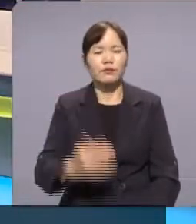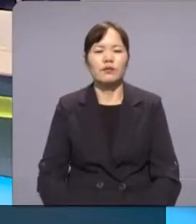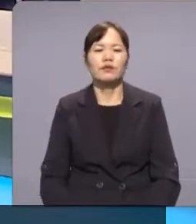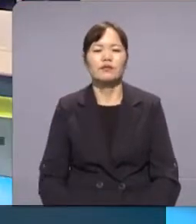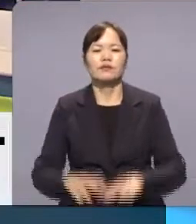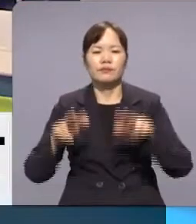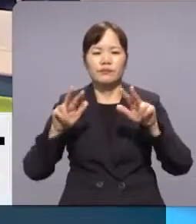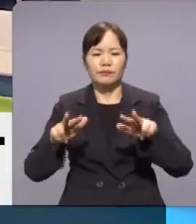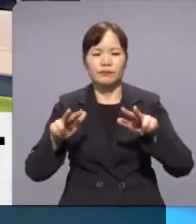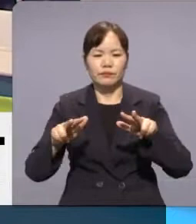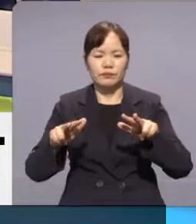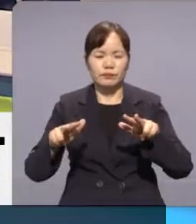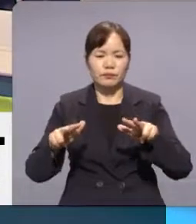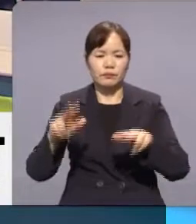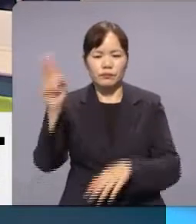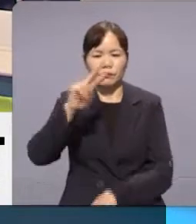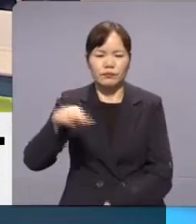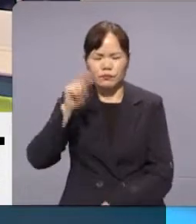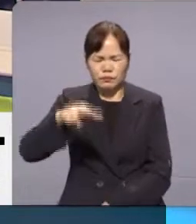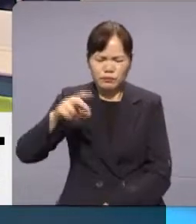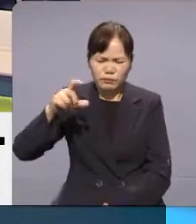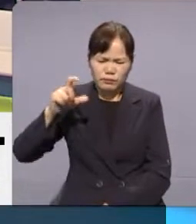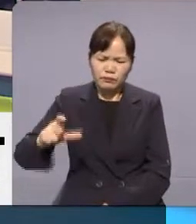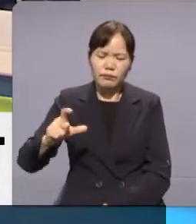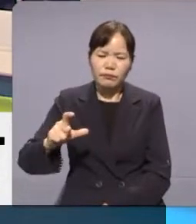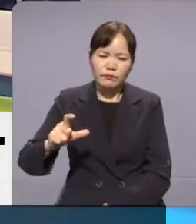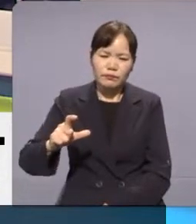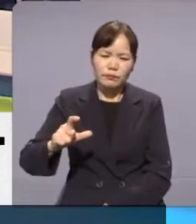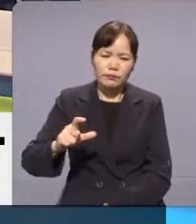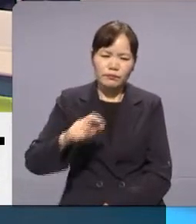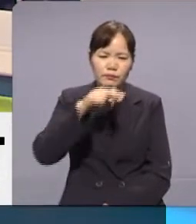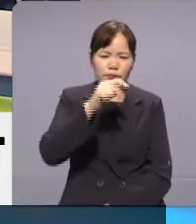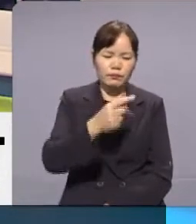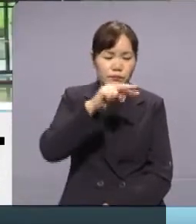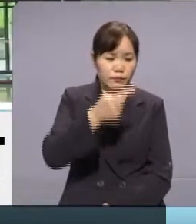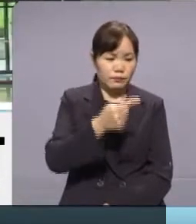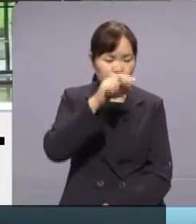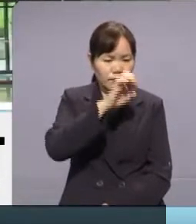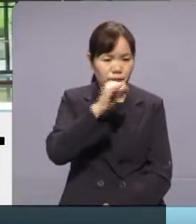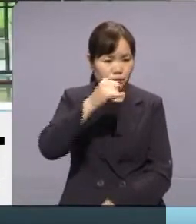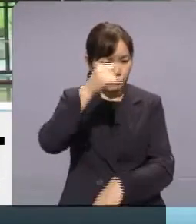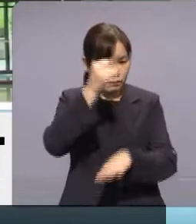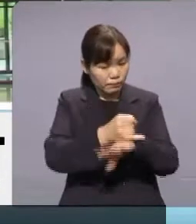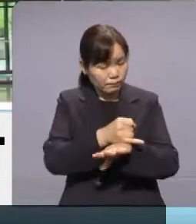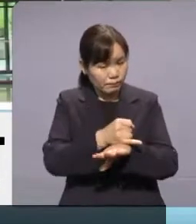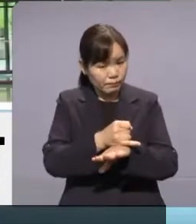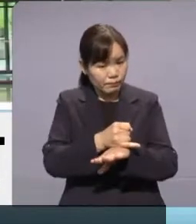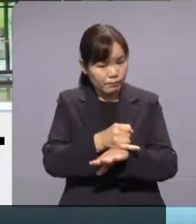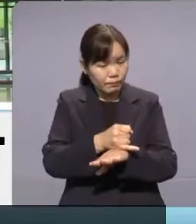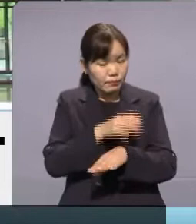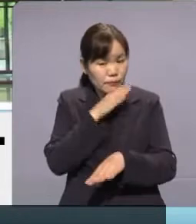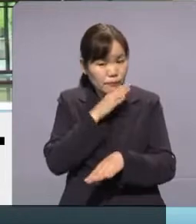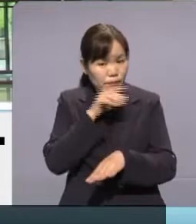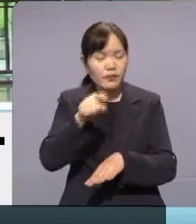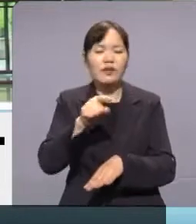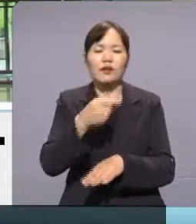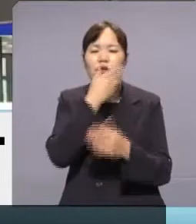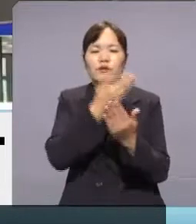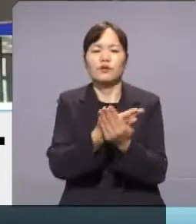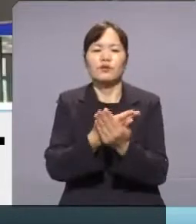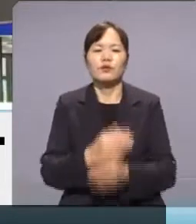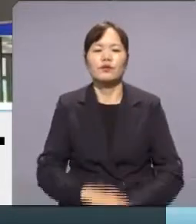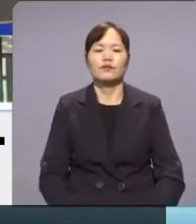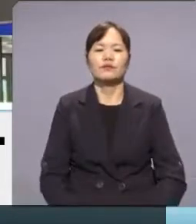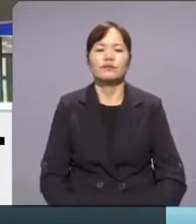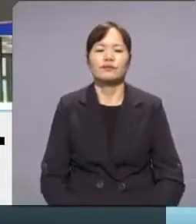이제 킹 달러 강세와 이제 코스피가 저점을 쳤느냐 마느냐 이제 부인인데요. 네. 지금 사실 이런